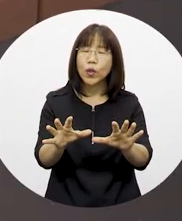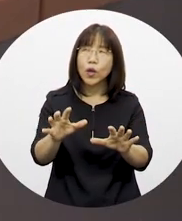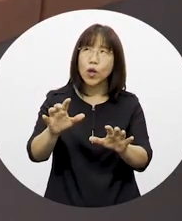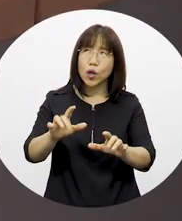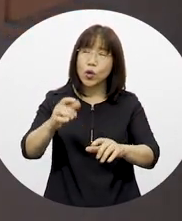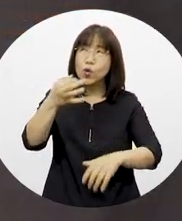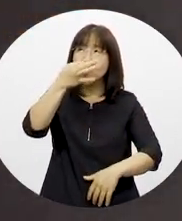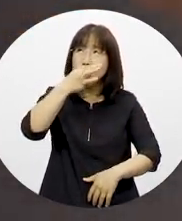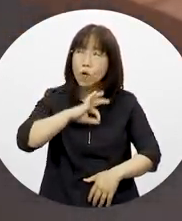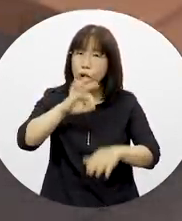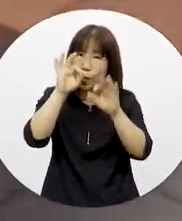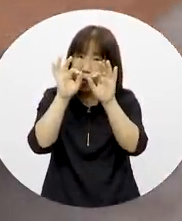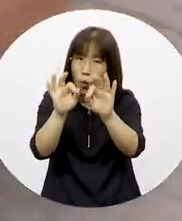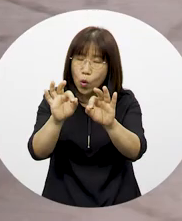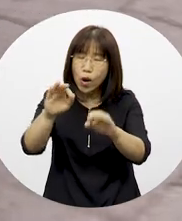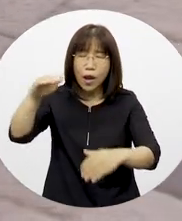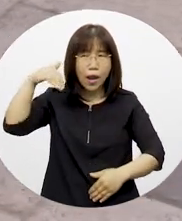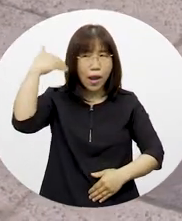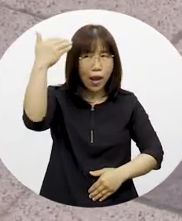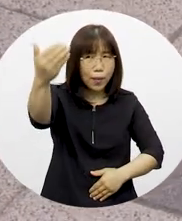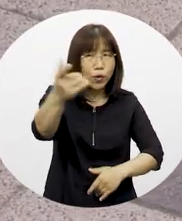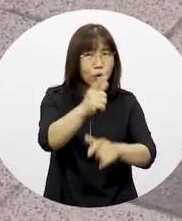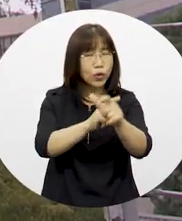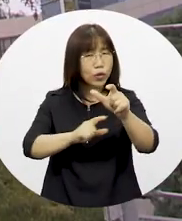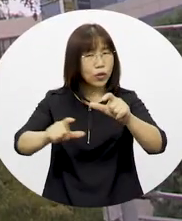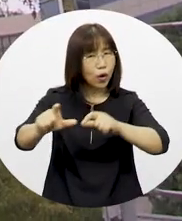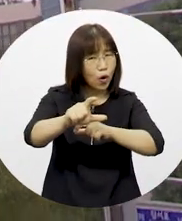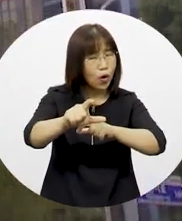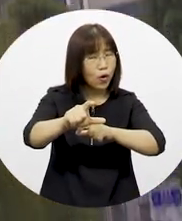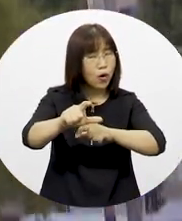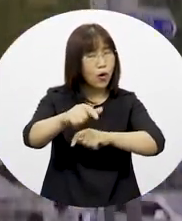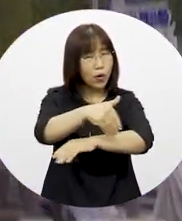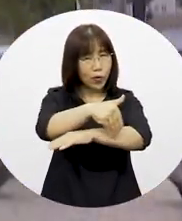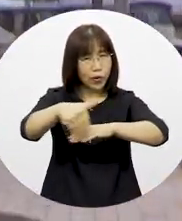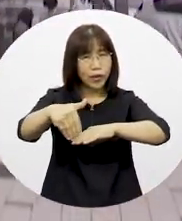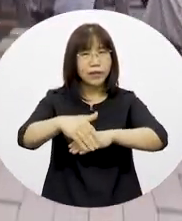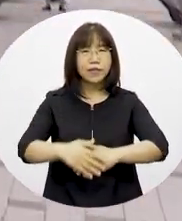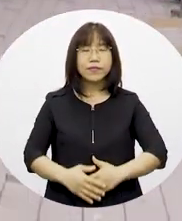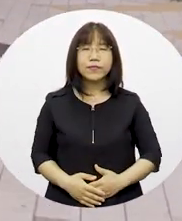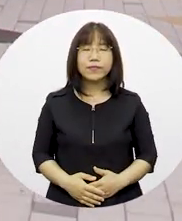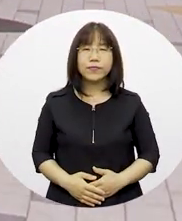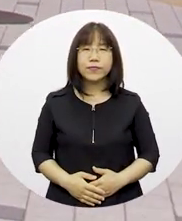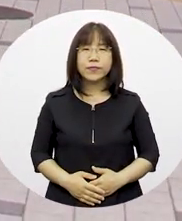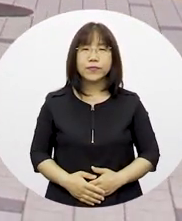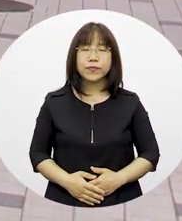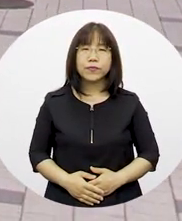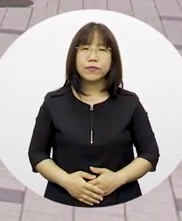움직이는 공원의 효과를 면밀히 살펴 향후 추가 조성 여부를 검토할 예정입니다.